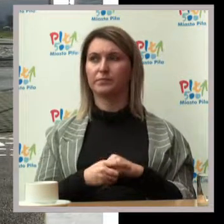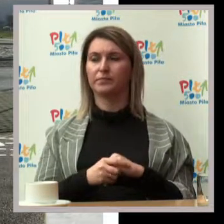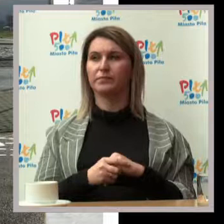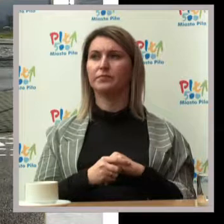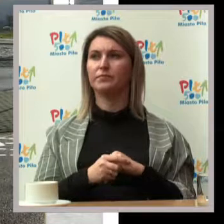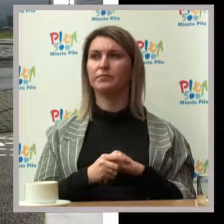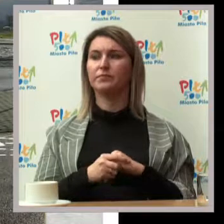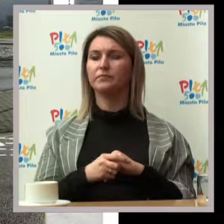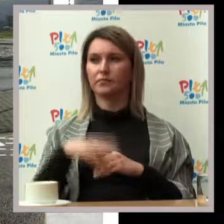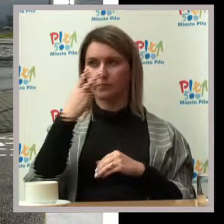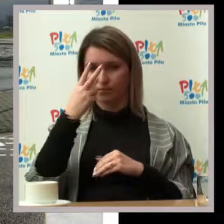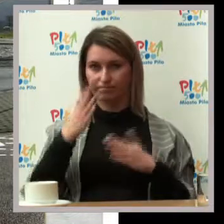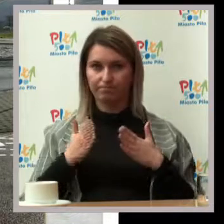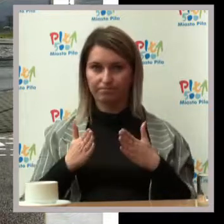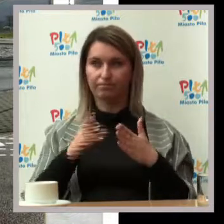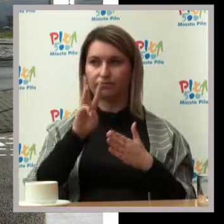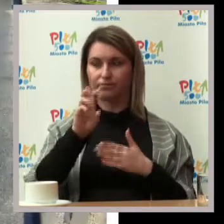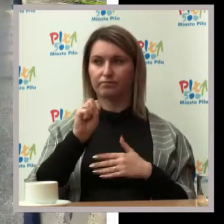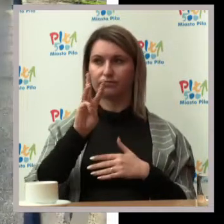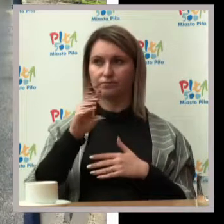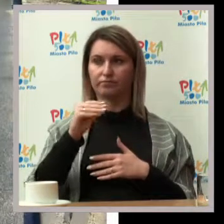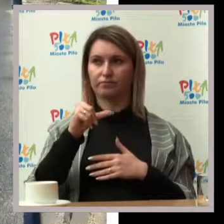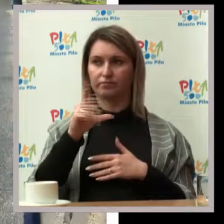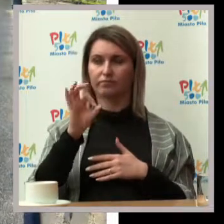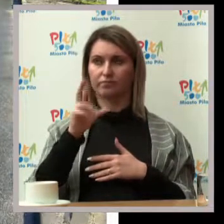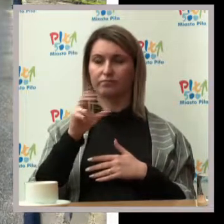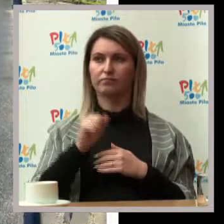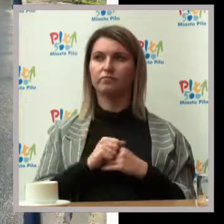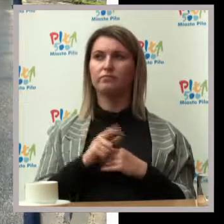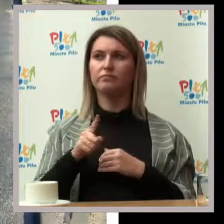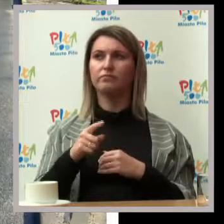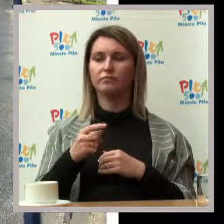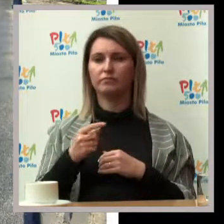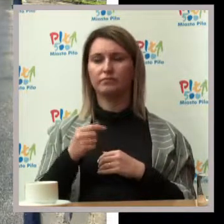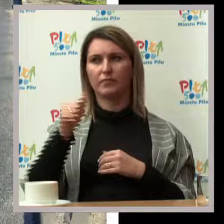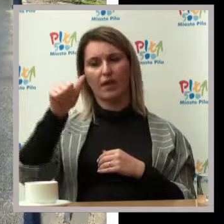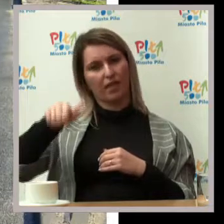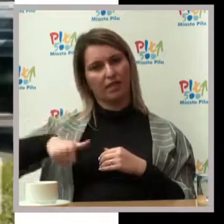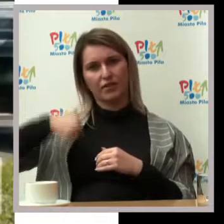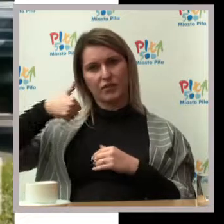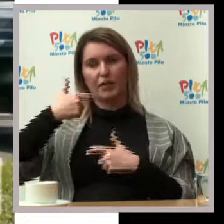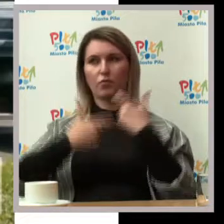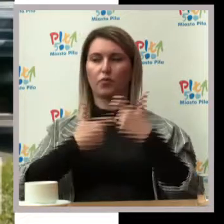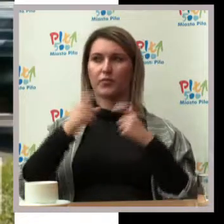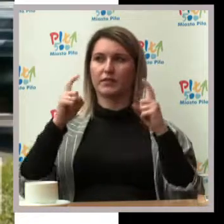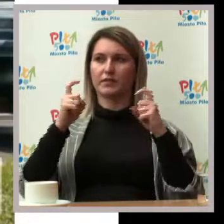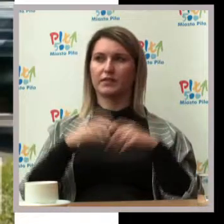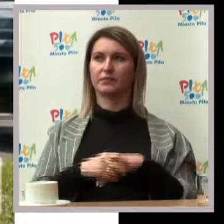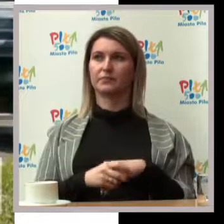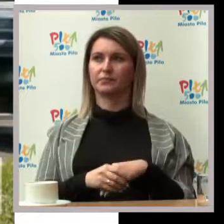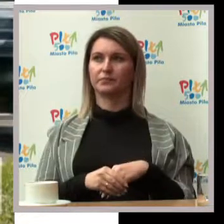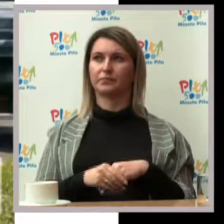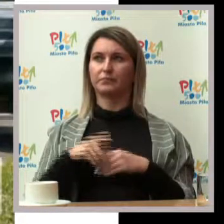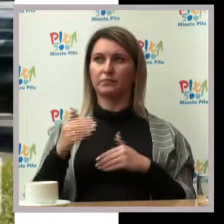pasażerskiej. Ulica Wawelska. To zdjęcia właściwie sprzed tygodnia, więc są bardzo aktualne.